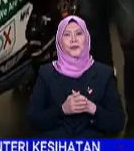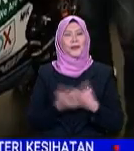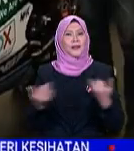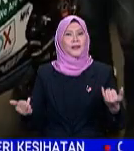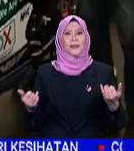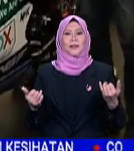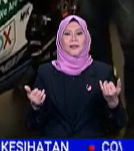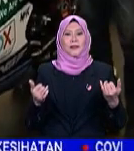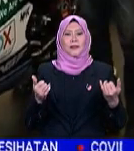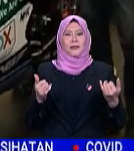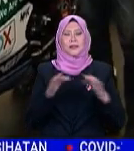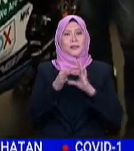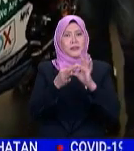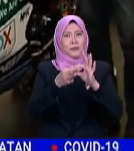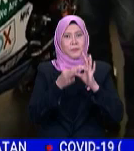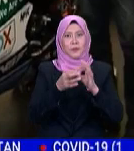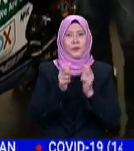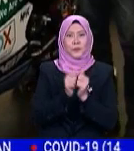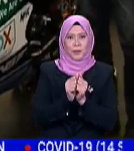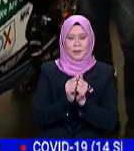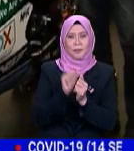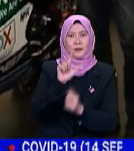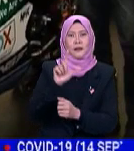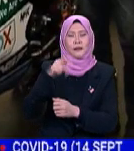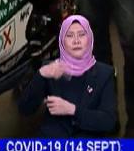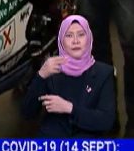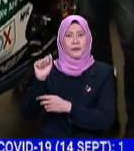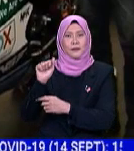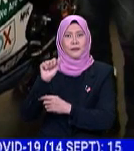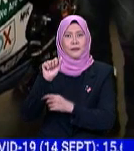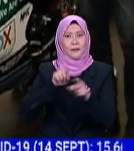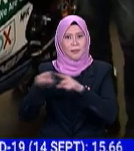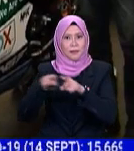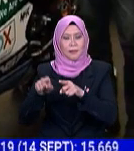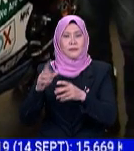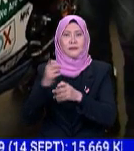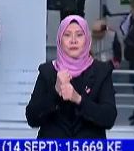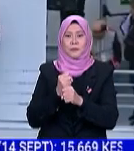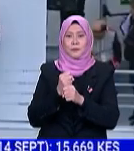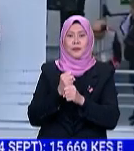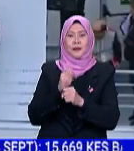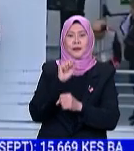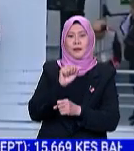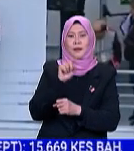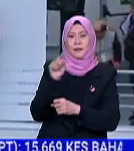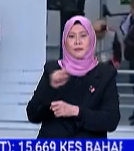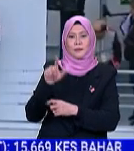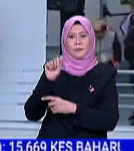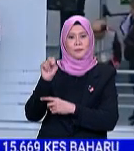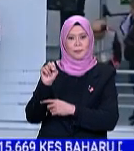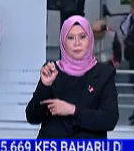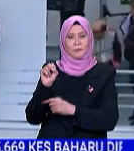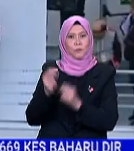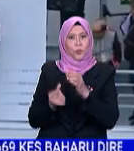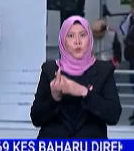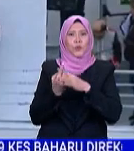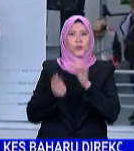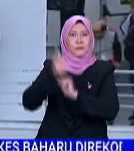pasukan TKKR Racing bersama Alpha Racing pada 2019 membuahkan hasil selepas Azlan Shah Kamaruzaman